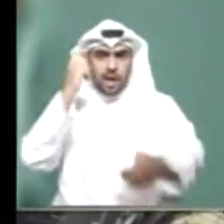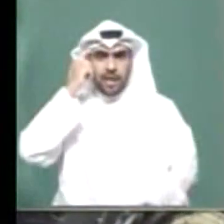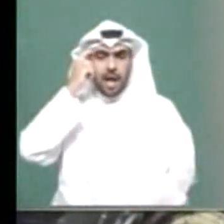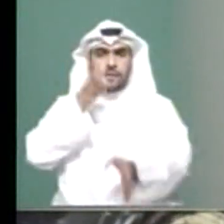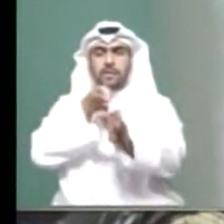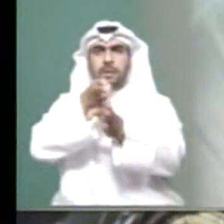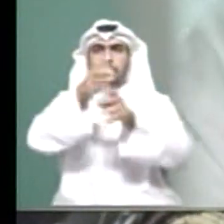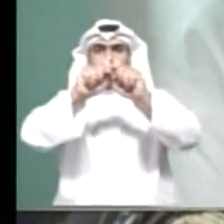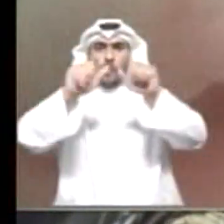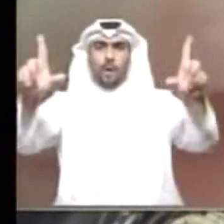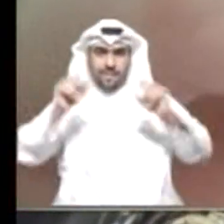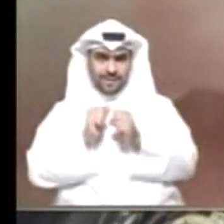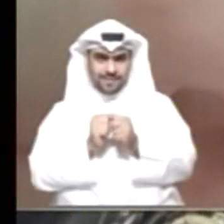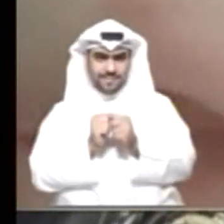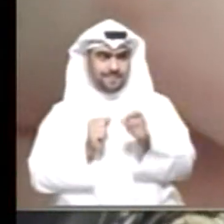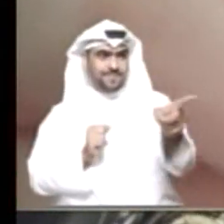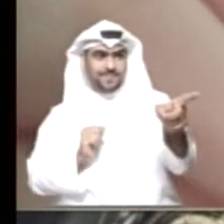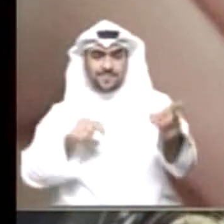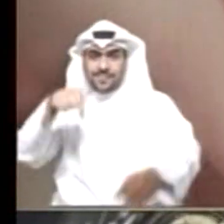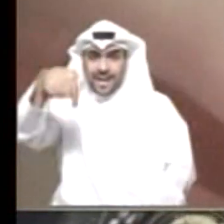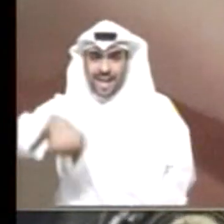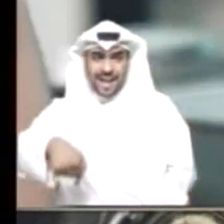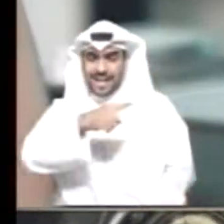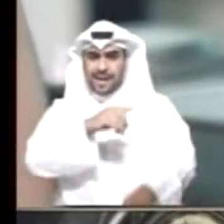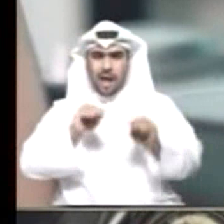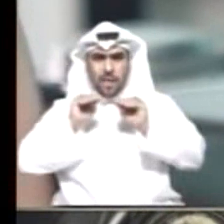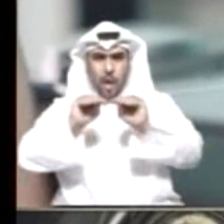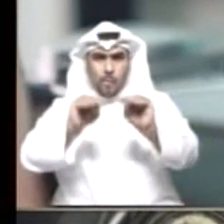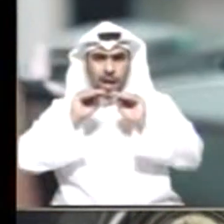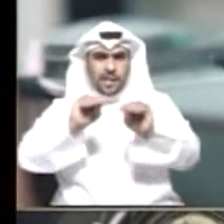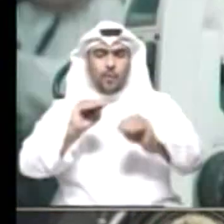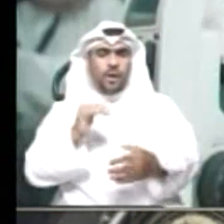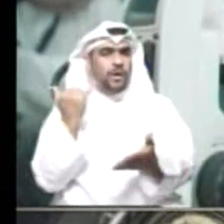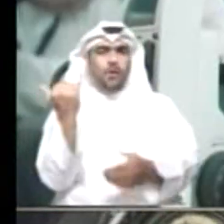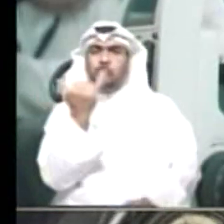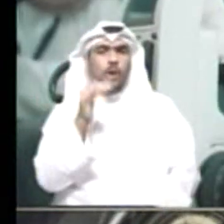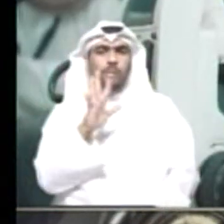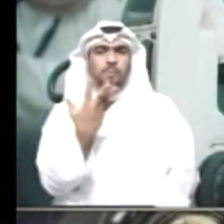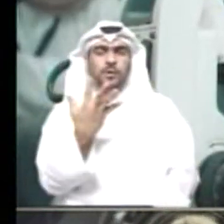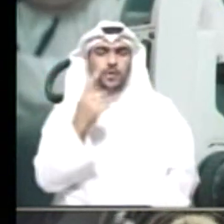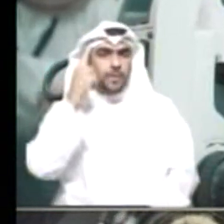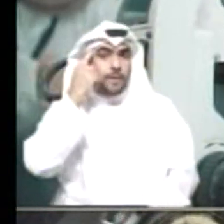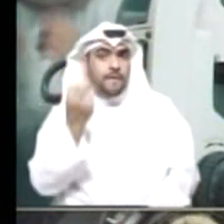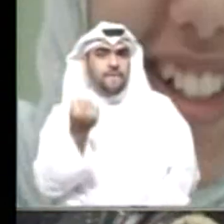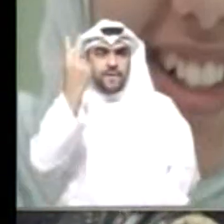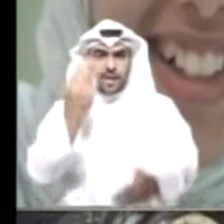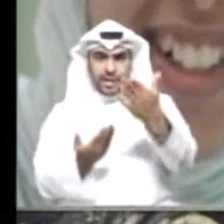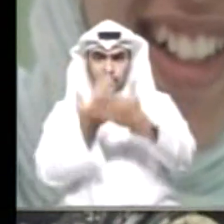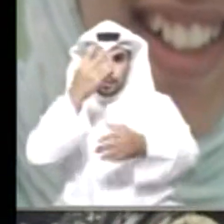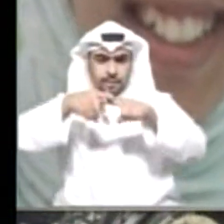شعار الابتكار طريق الإبداع، حيث تشتمل على عدة برامج متنوعة. عدة برامج